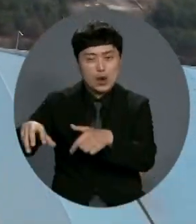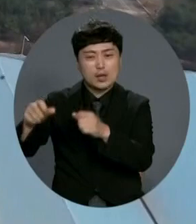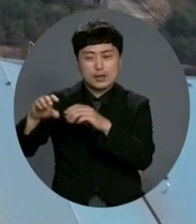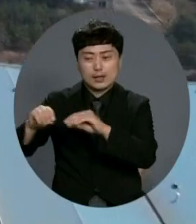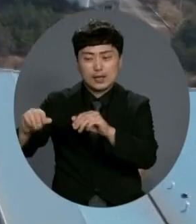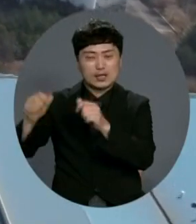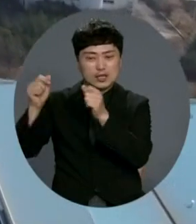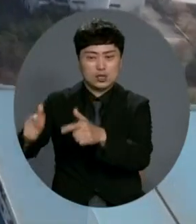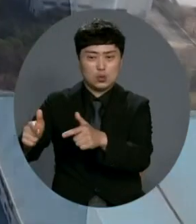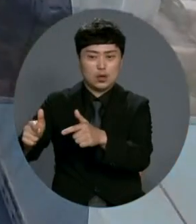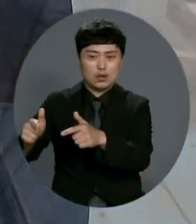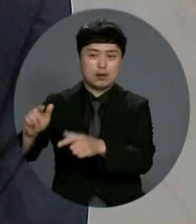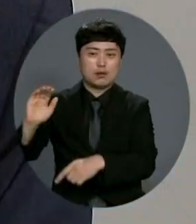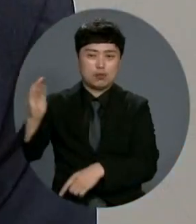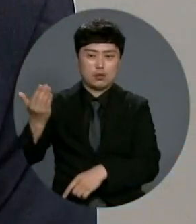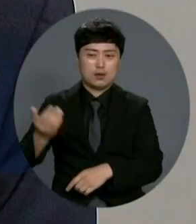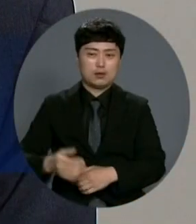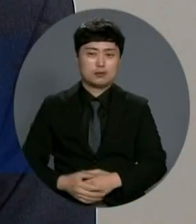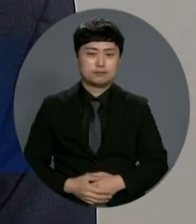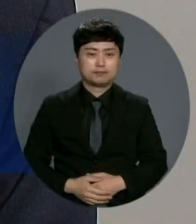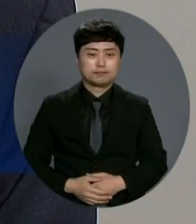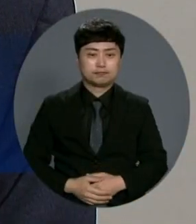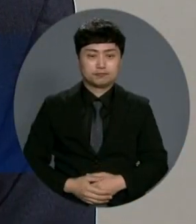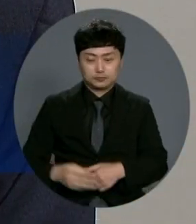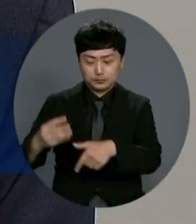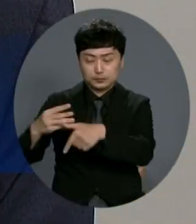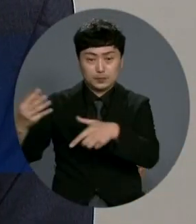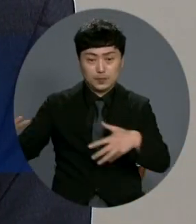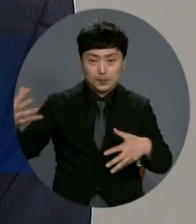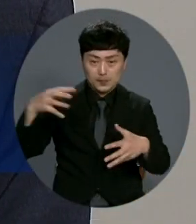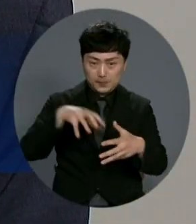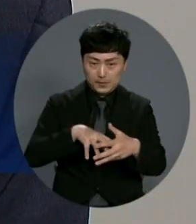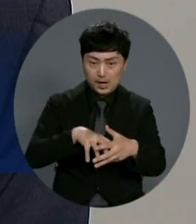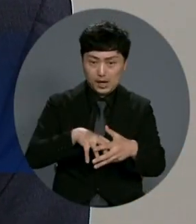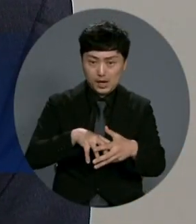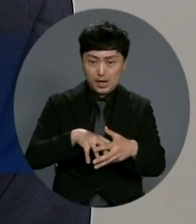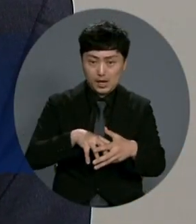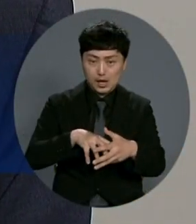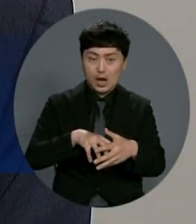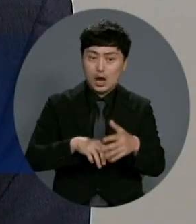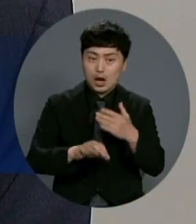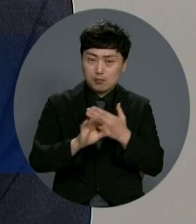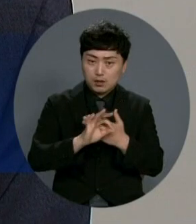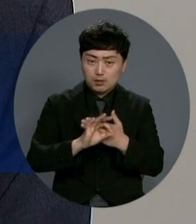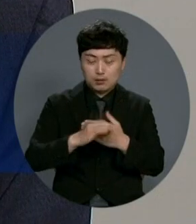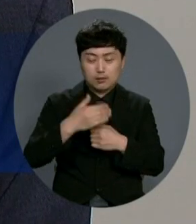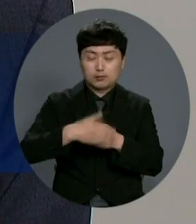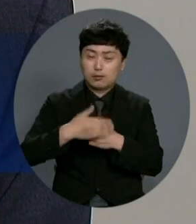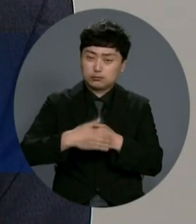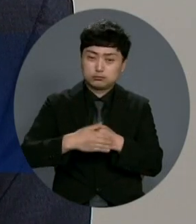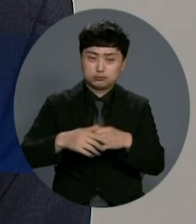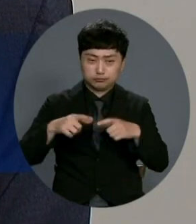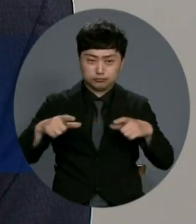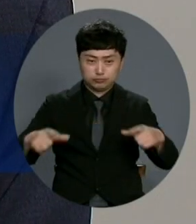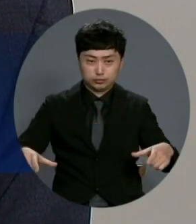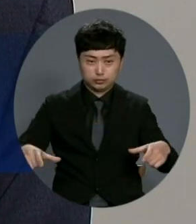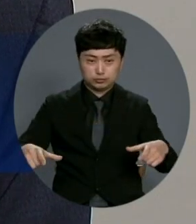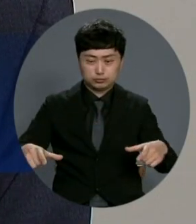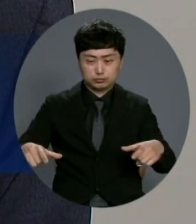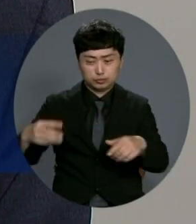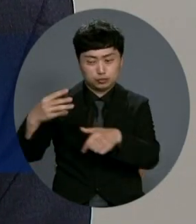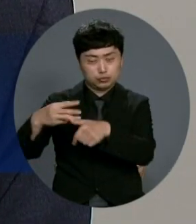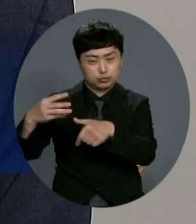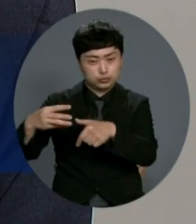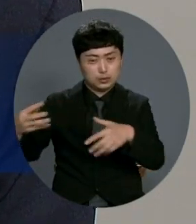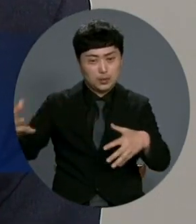땅입니다. 군위가 이제 대구의 행정구역 내에 들어오기 때문에 대구가 자유롭게 군위를